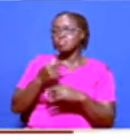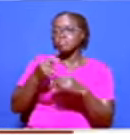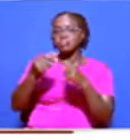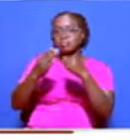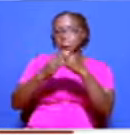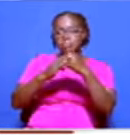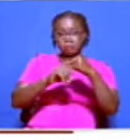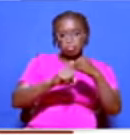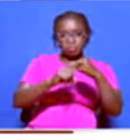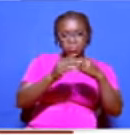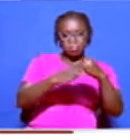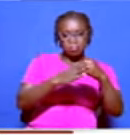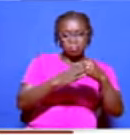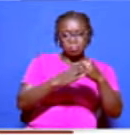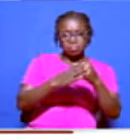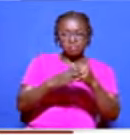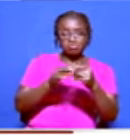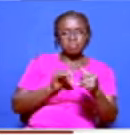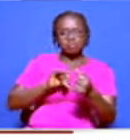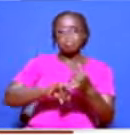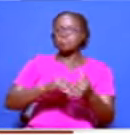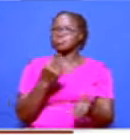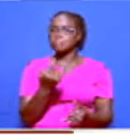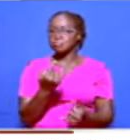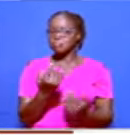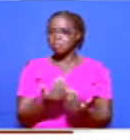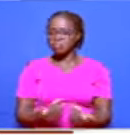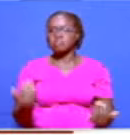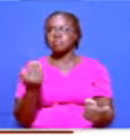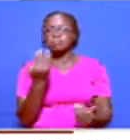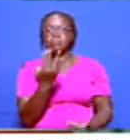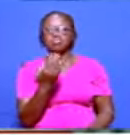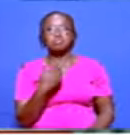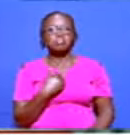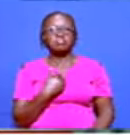69 amemwacha mjane na watoto wanne.